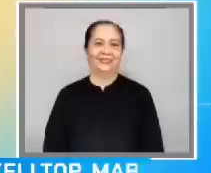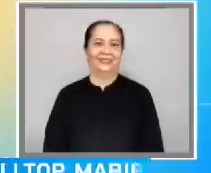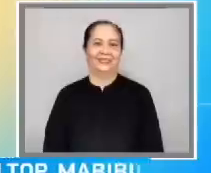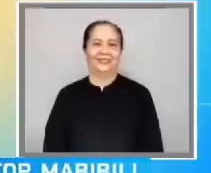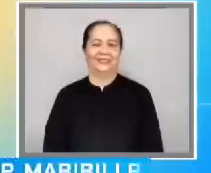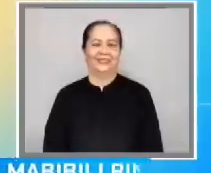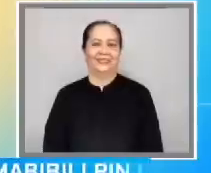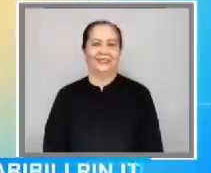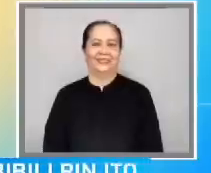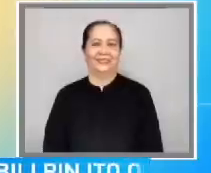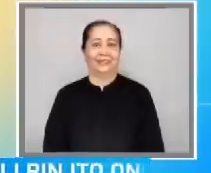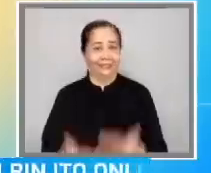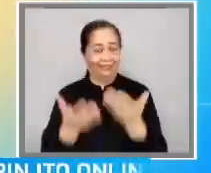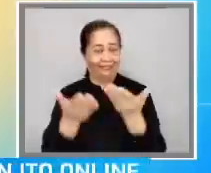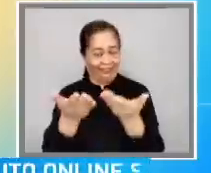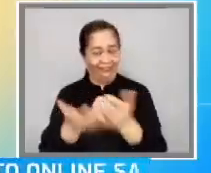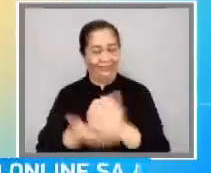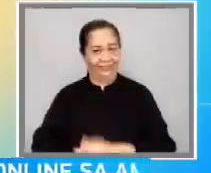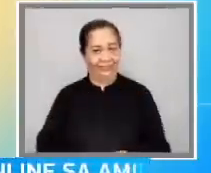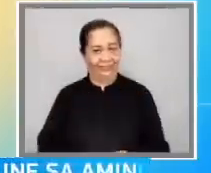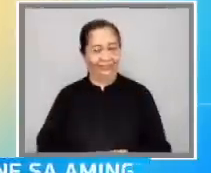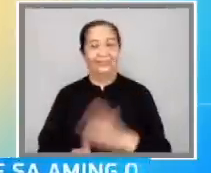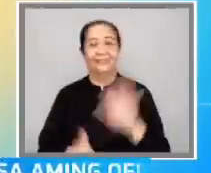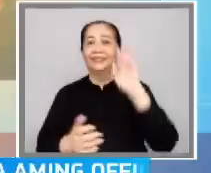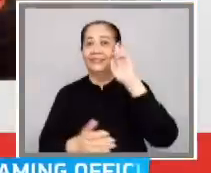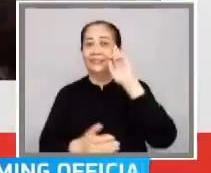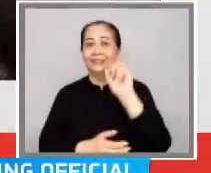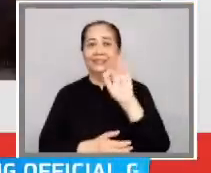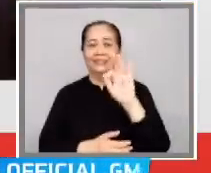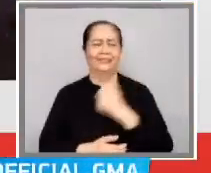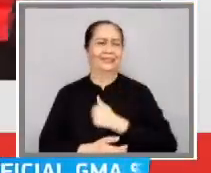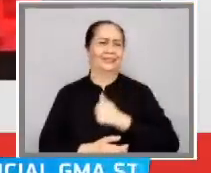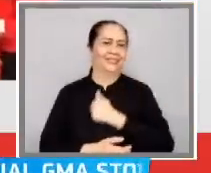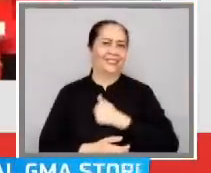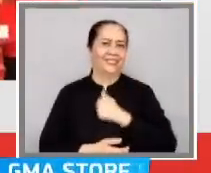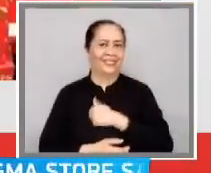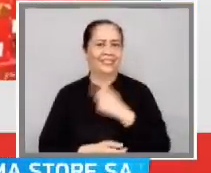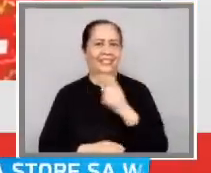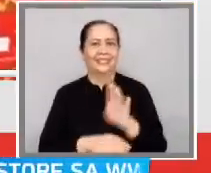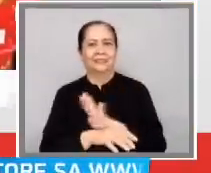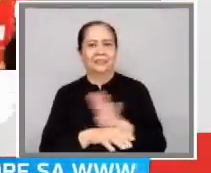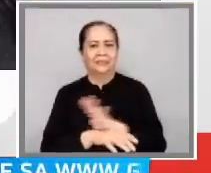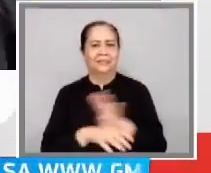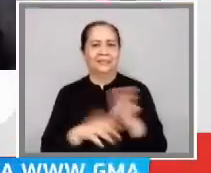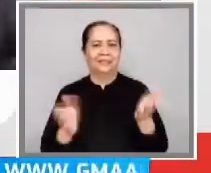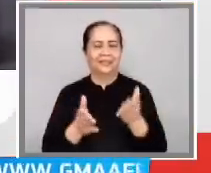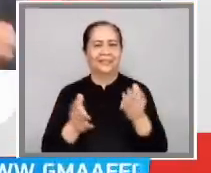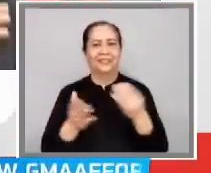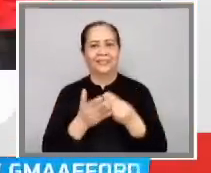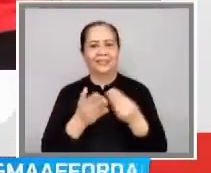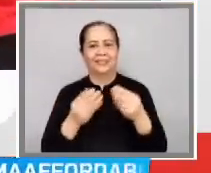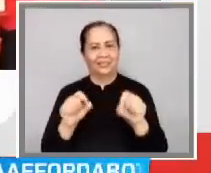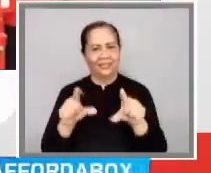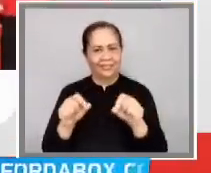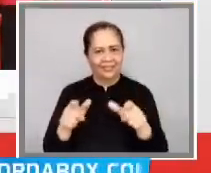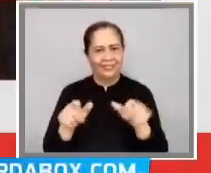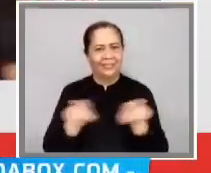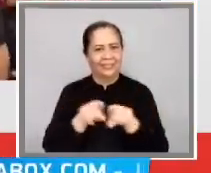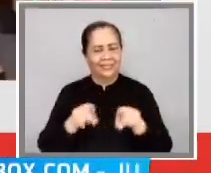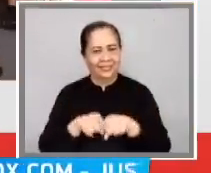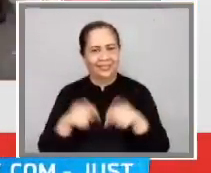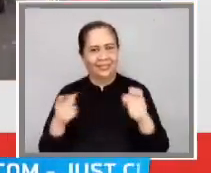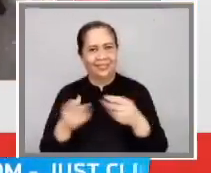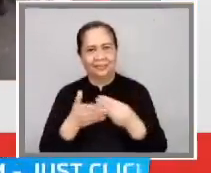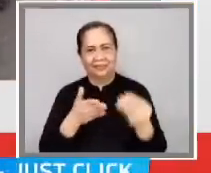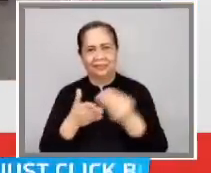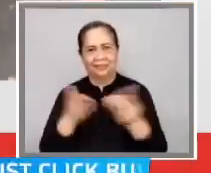Go ahead, Marisol. Ay, Rafi, yes. Sorry. Kasi abala rin ako ng mga nagtitinda dito. Gayun din yung mga namimili. Nandito tayo